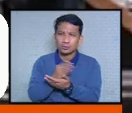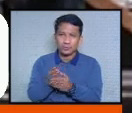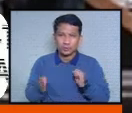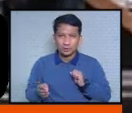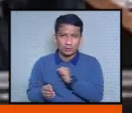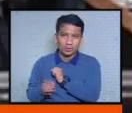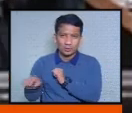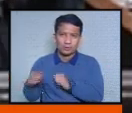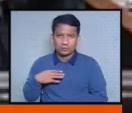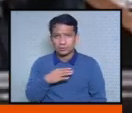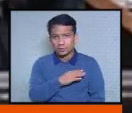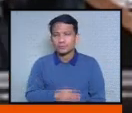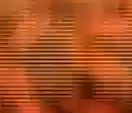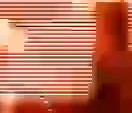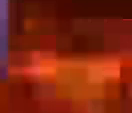ng Senado at Kamara.